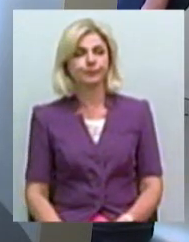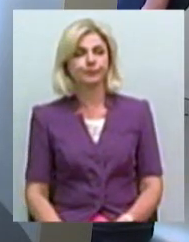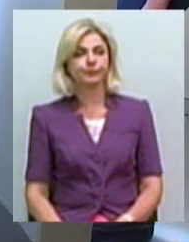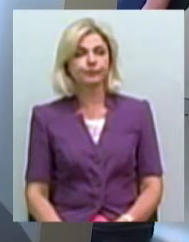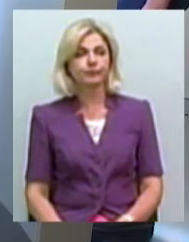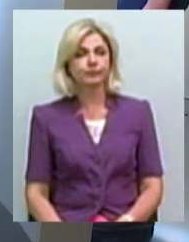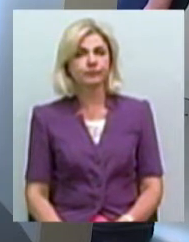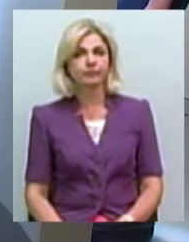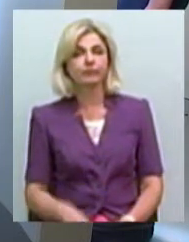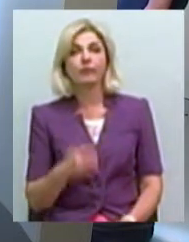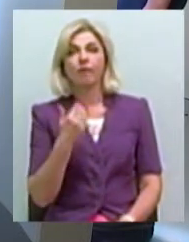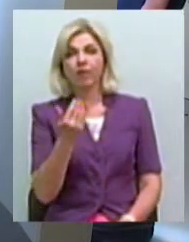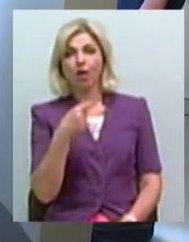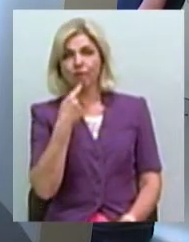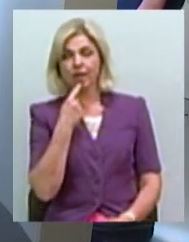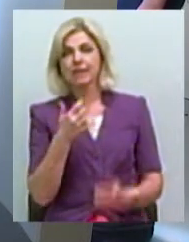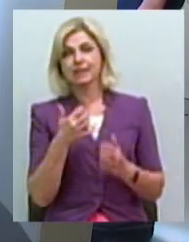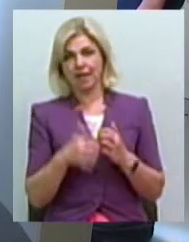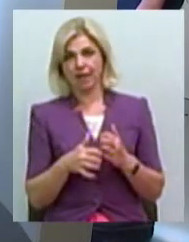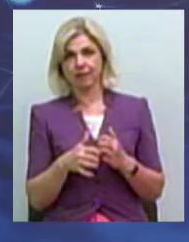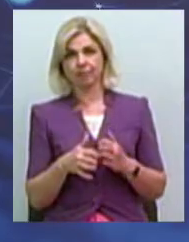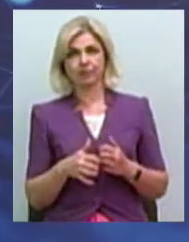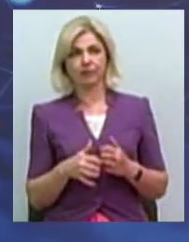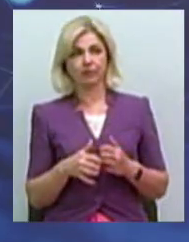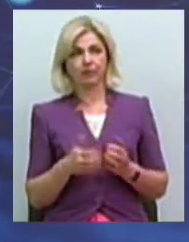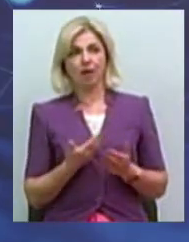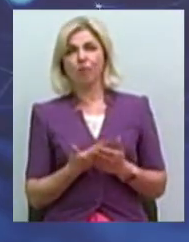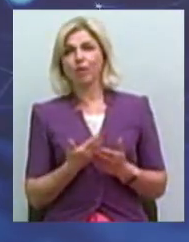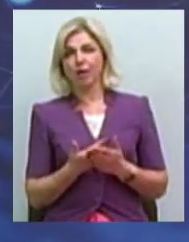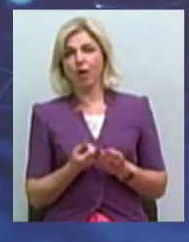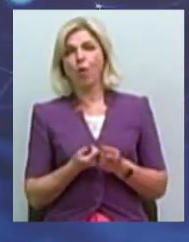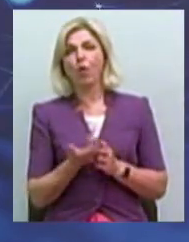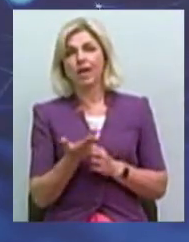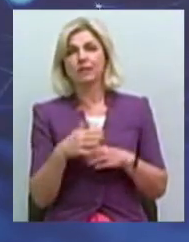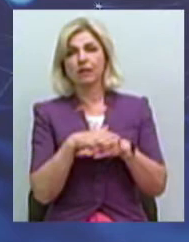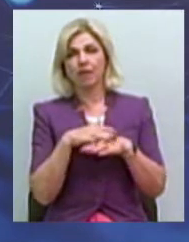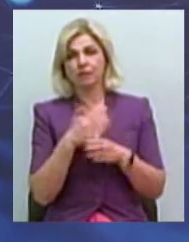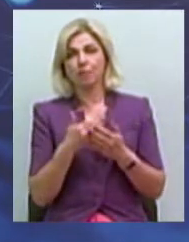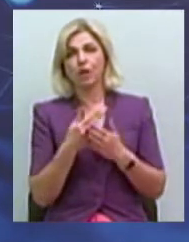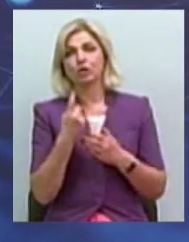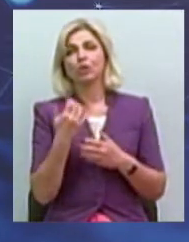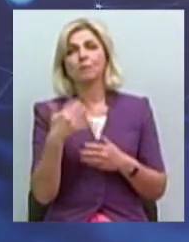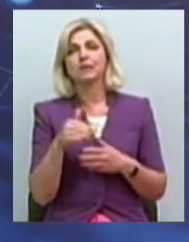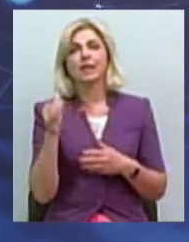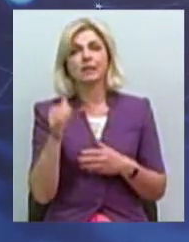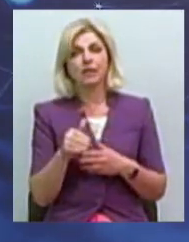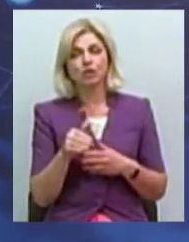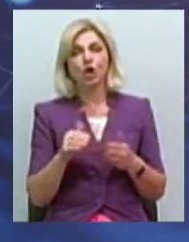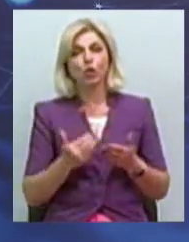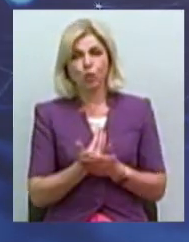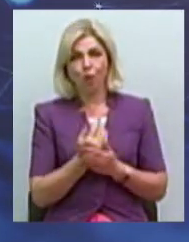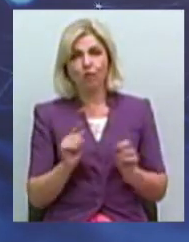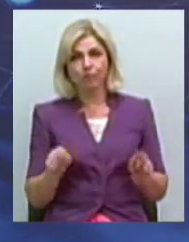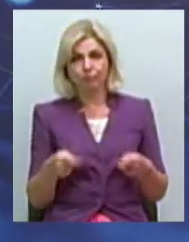При цьому, як ви сказали, в середньому орієнтовна кількість населення близько 150 тисяч має бути, так, так. В новоствореному